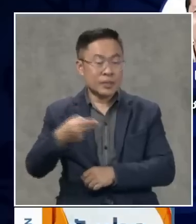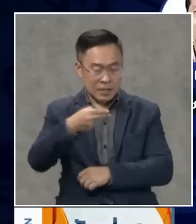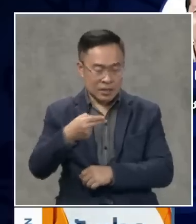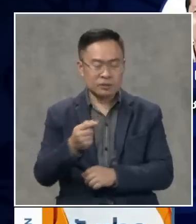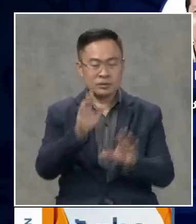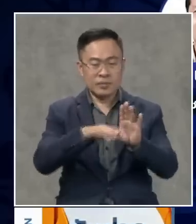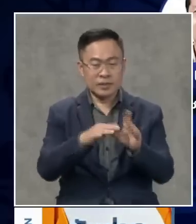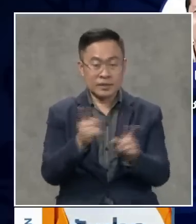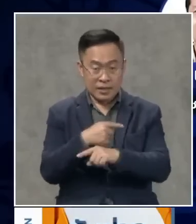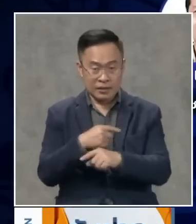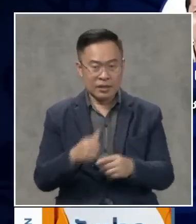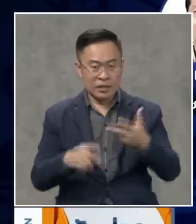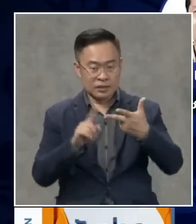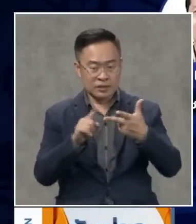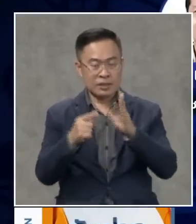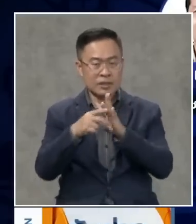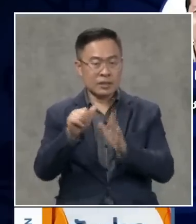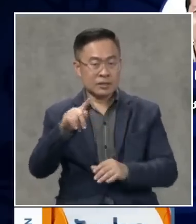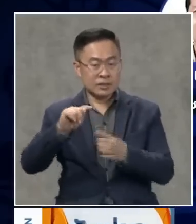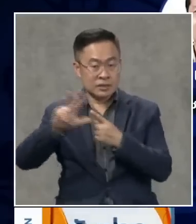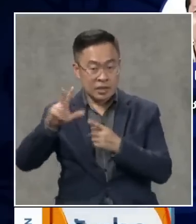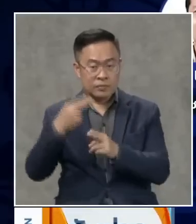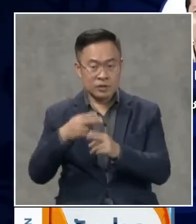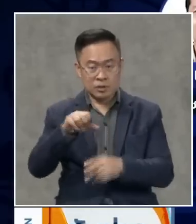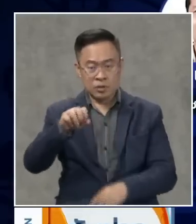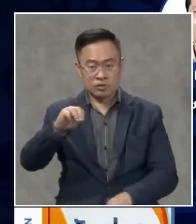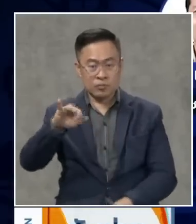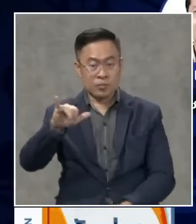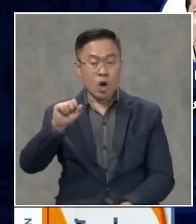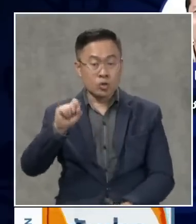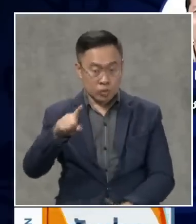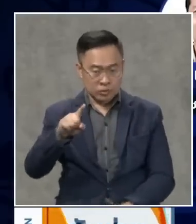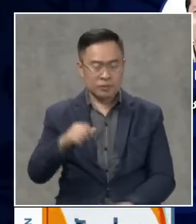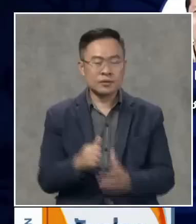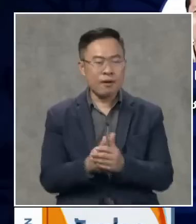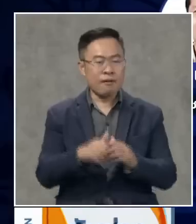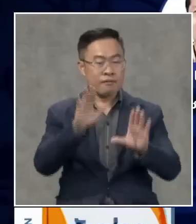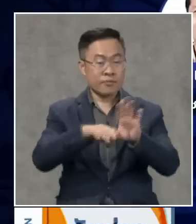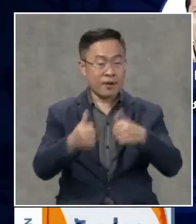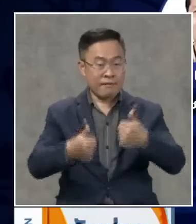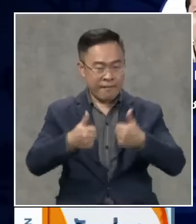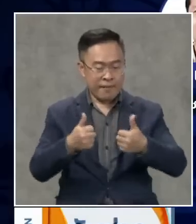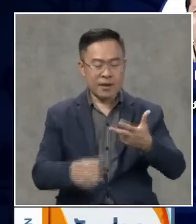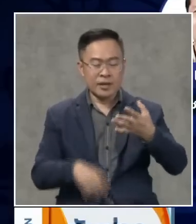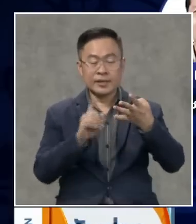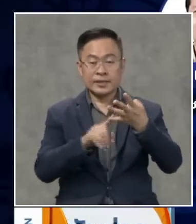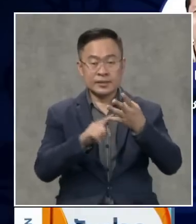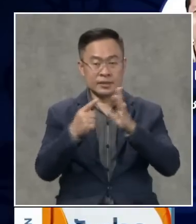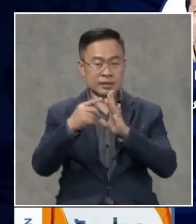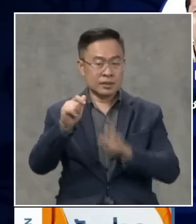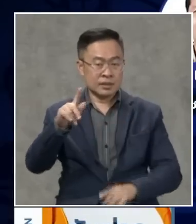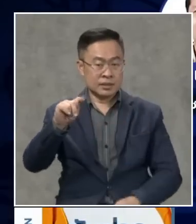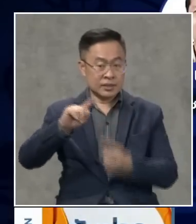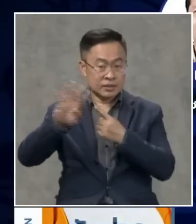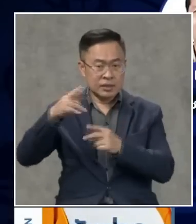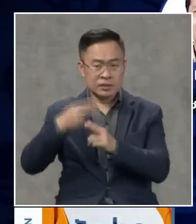ที่3ค่ะประชาธิปัตย์ส่งคุณสมยศพลายด้วงหรือว่าโกถึกลงสู้ศึกสนามนี้เขตเลือกตั้งที่4ค่ะเป็นคุณ